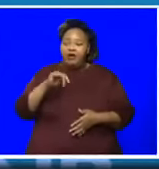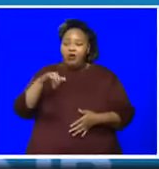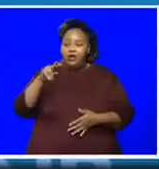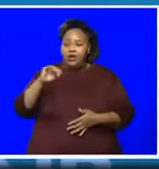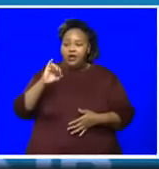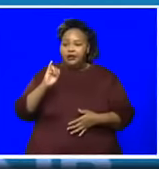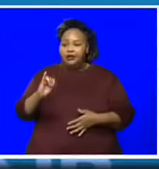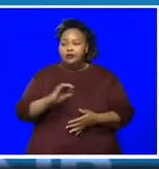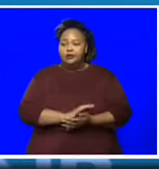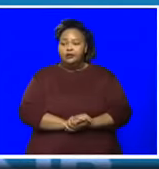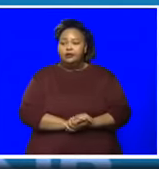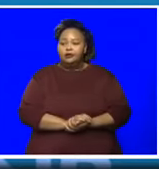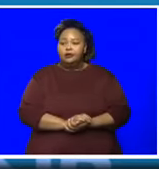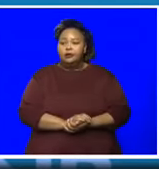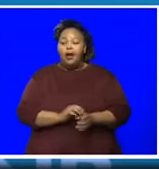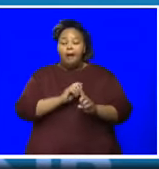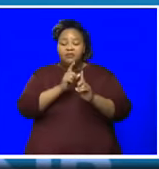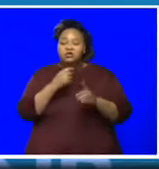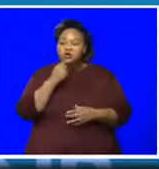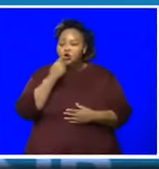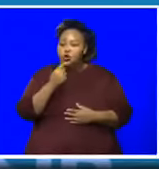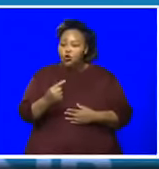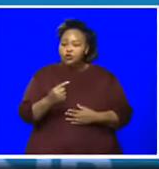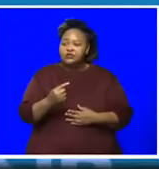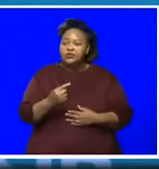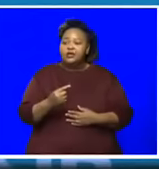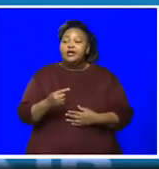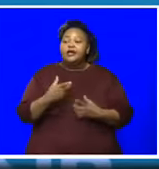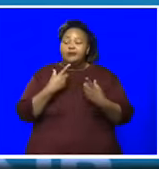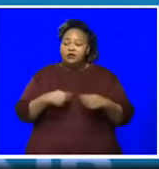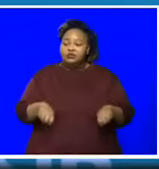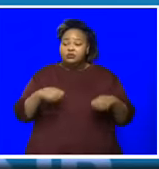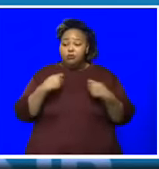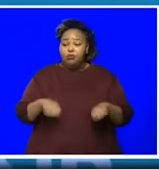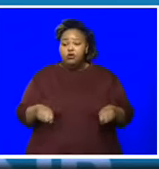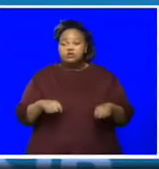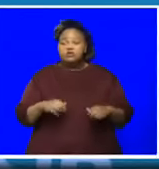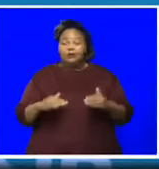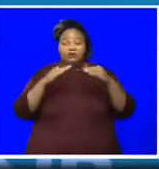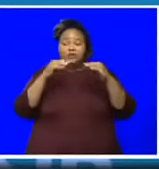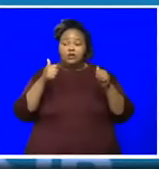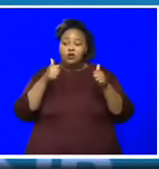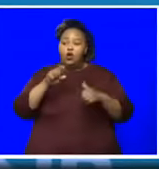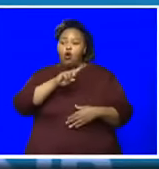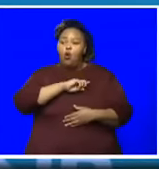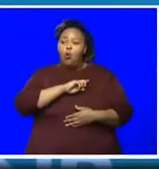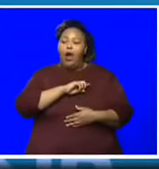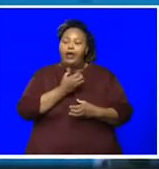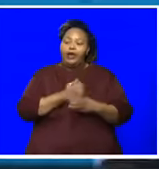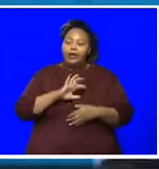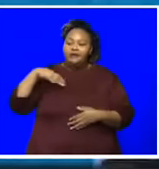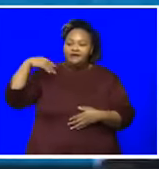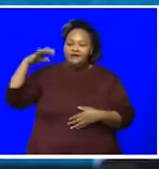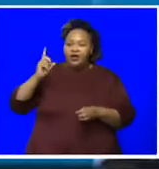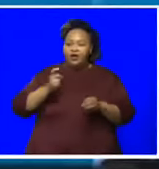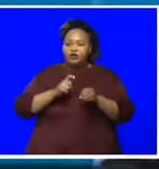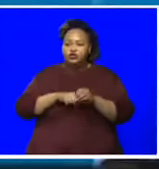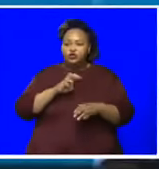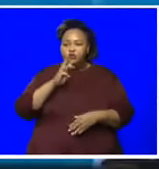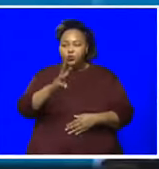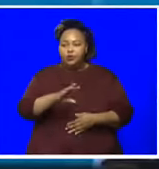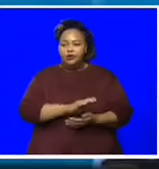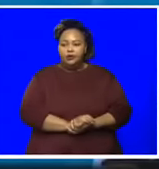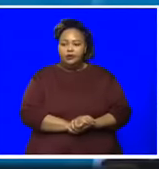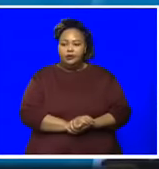lisetulu njengoba batawuletha bashaye beligaluva labasezingeni lisetulu. Kanti-ke kulabanye labakhulumile nguye sihlalo wabasondonzima beligaluva